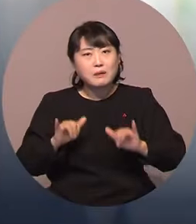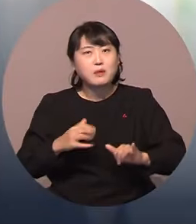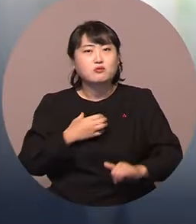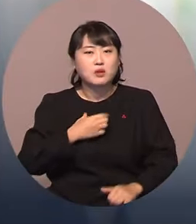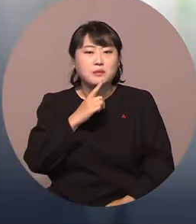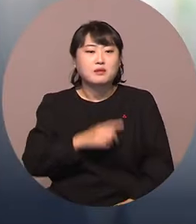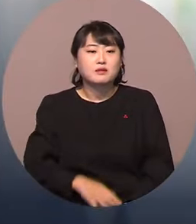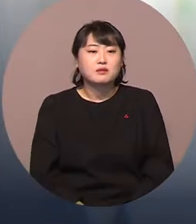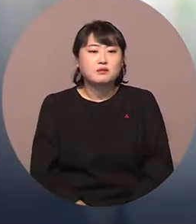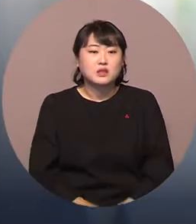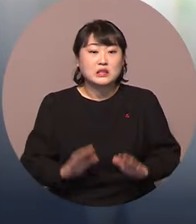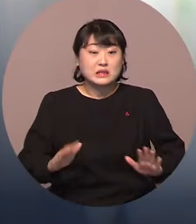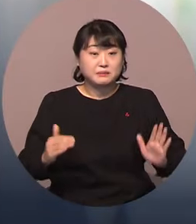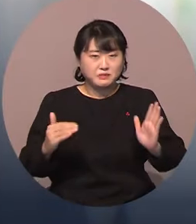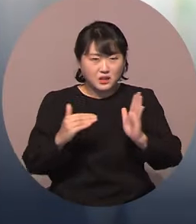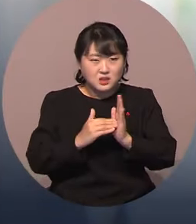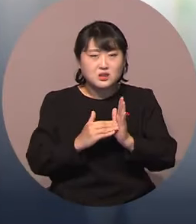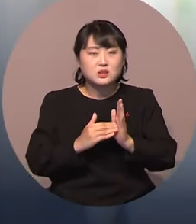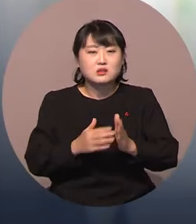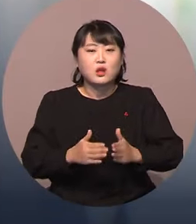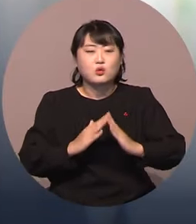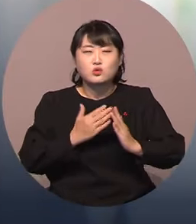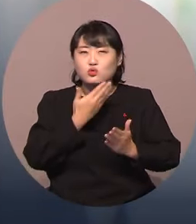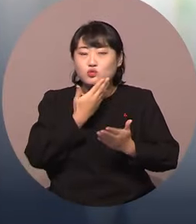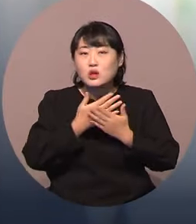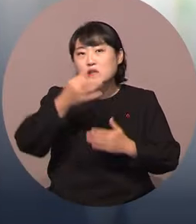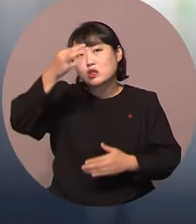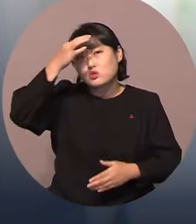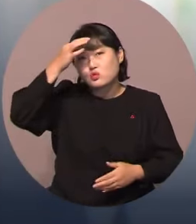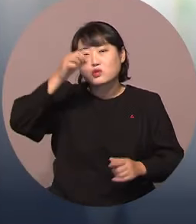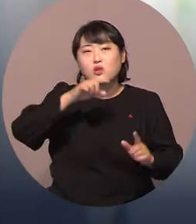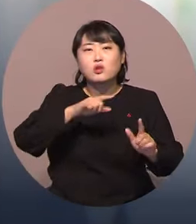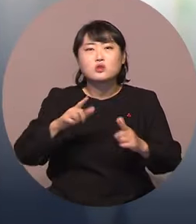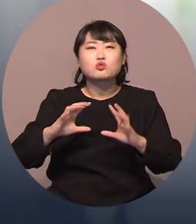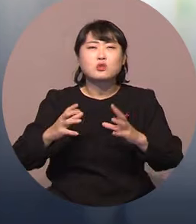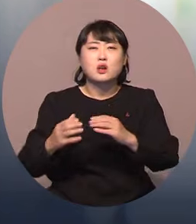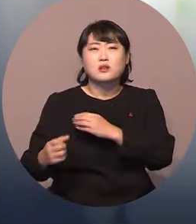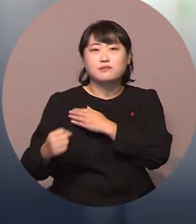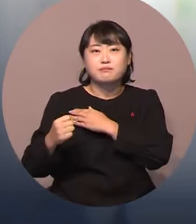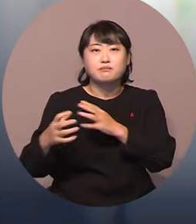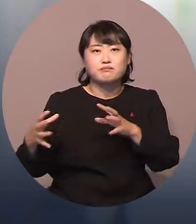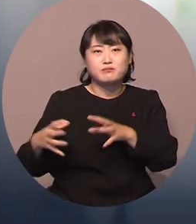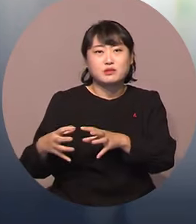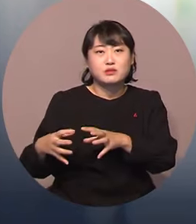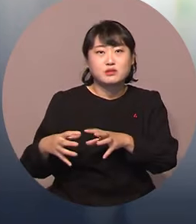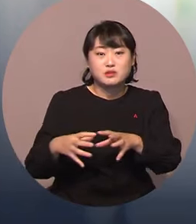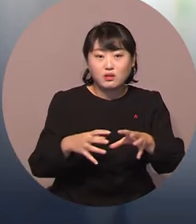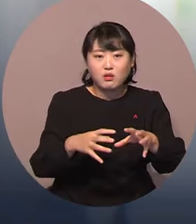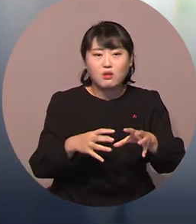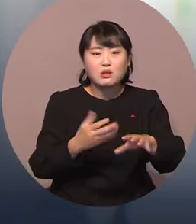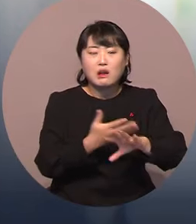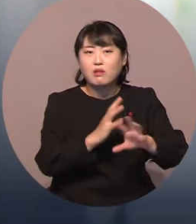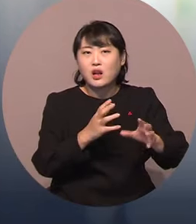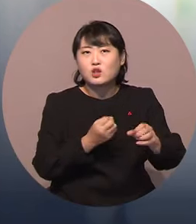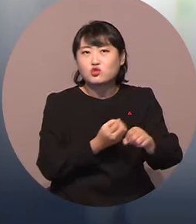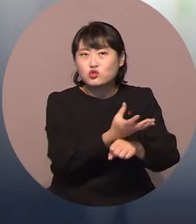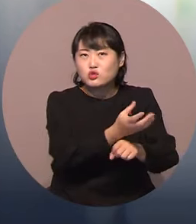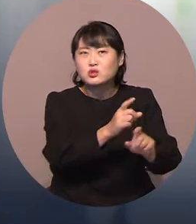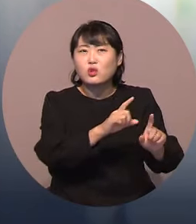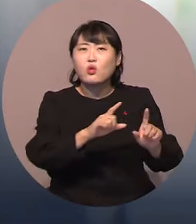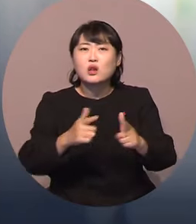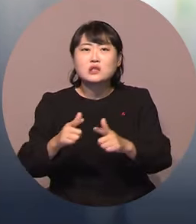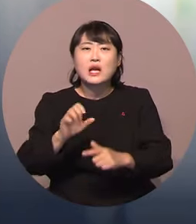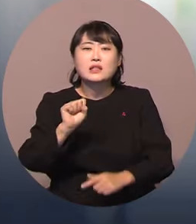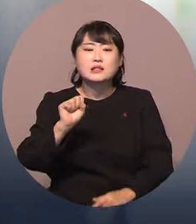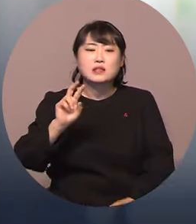R입니다 출력 및 원자력 안전 안전의 기반 및 국가 주도로 추진 중인 해외원전 수출 및 smr 개발의